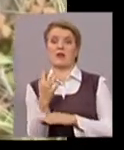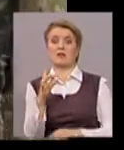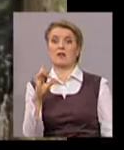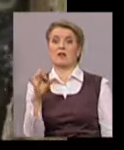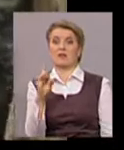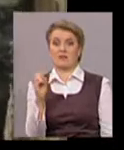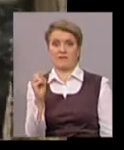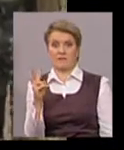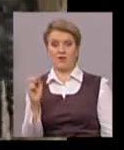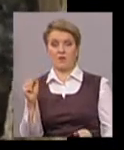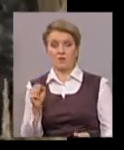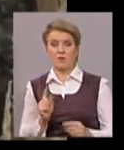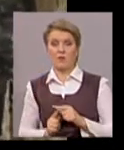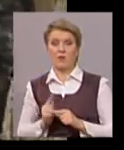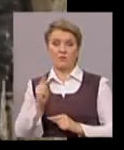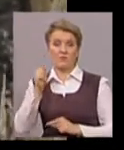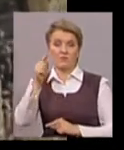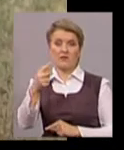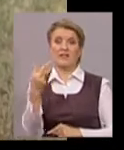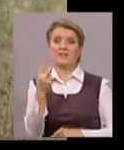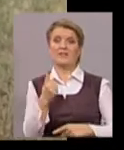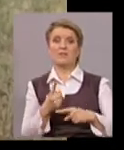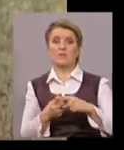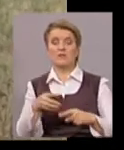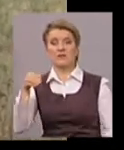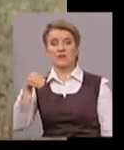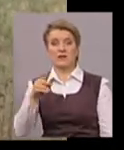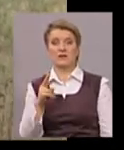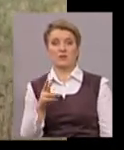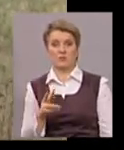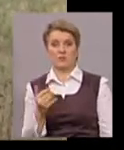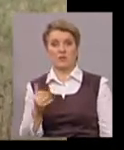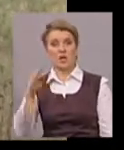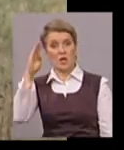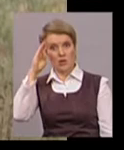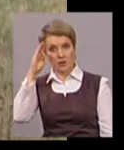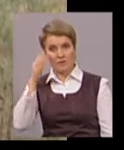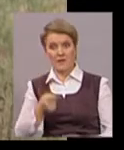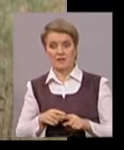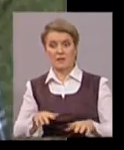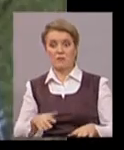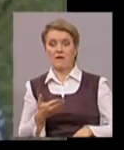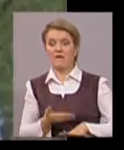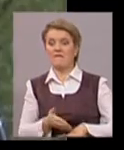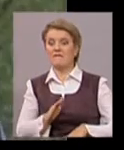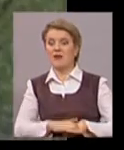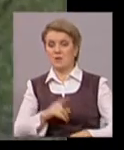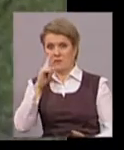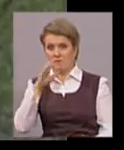Р-12, здатні знищити ціль на відстані 2,5 тисячі кілометрів. Нині чоловікові це місце важко впізнати.